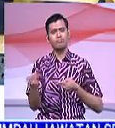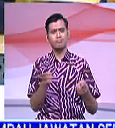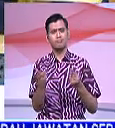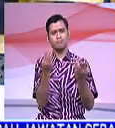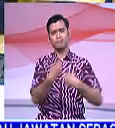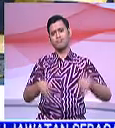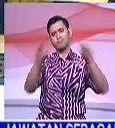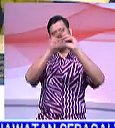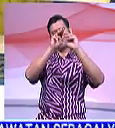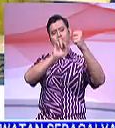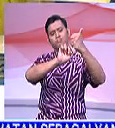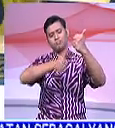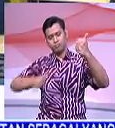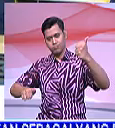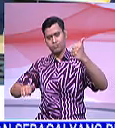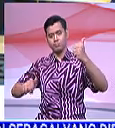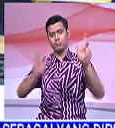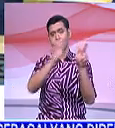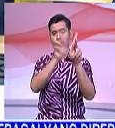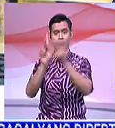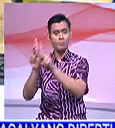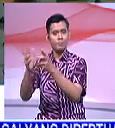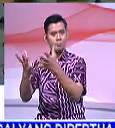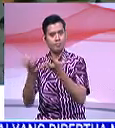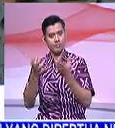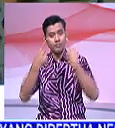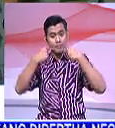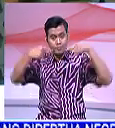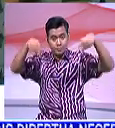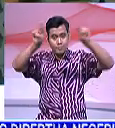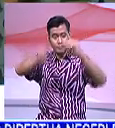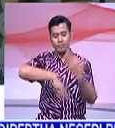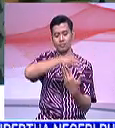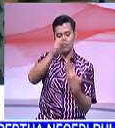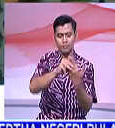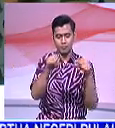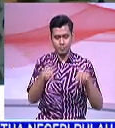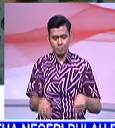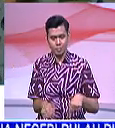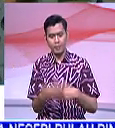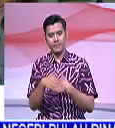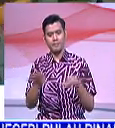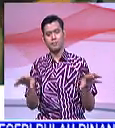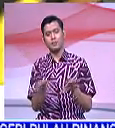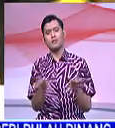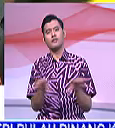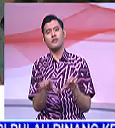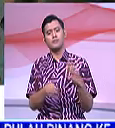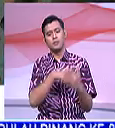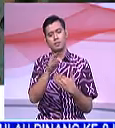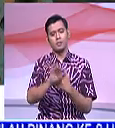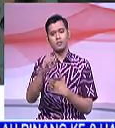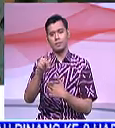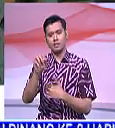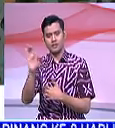masjid dan Jawa Tengah sekampung ha untuk menjadikan program inilah beliau menyatakan demikian selepas program itikaf at masjid